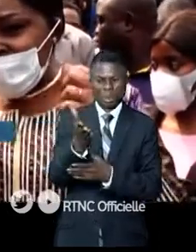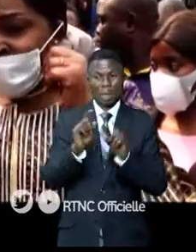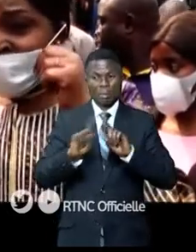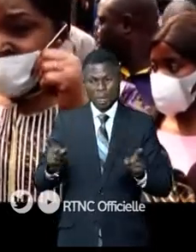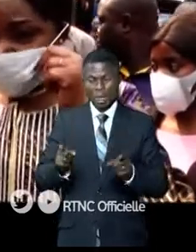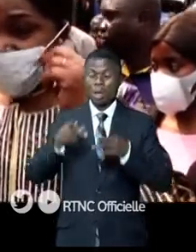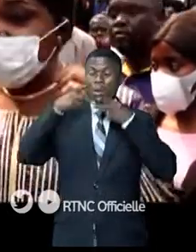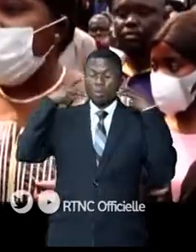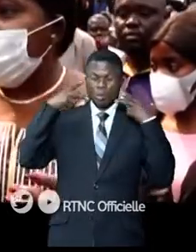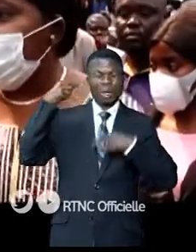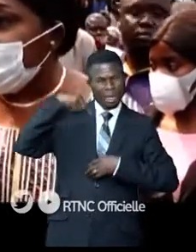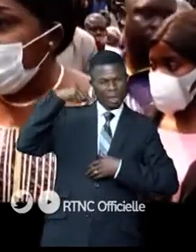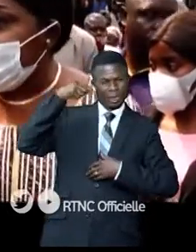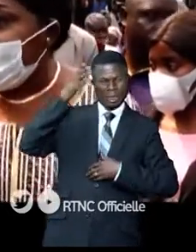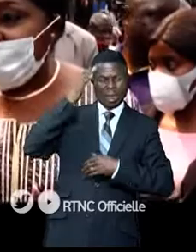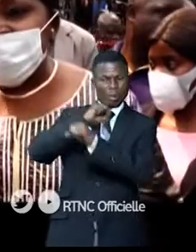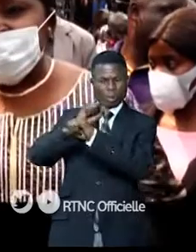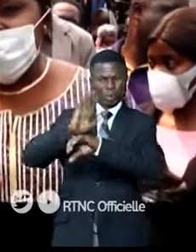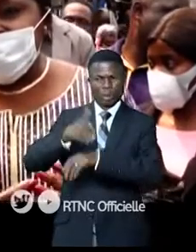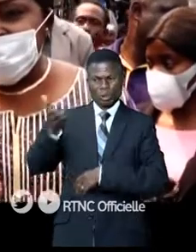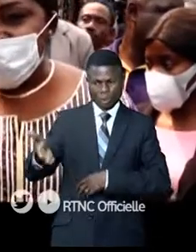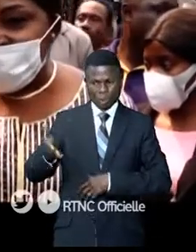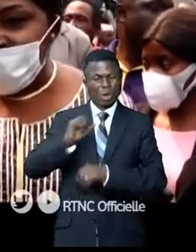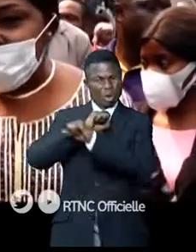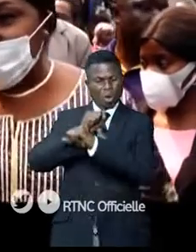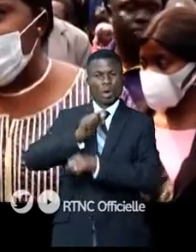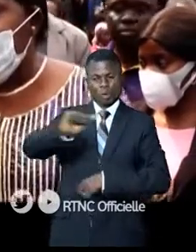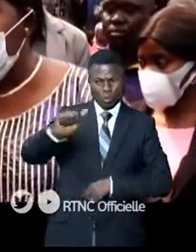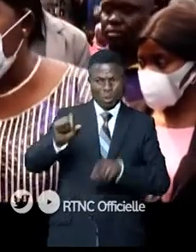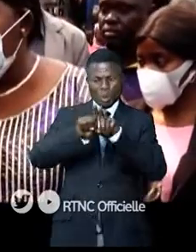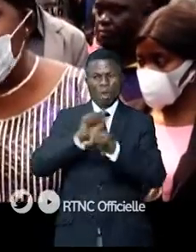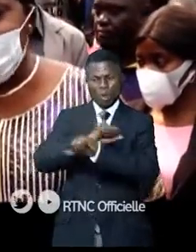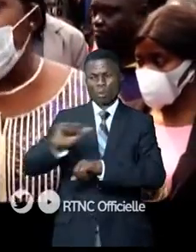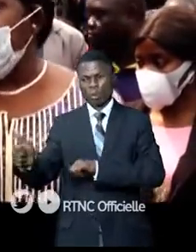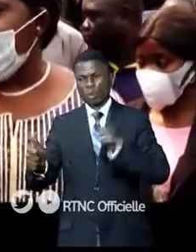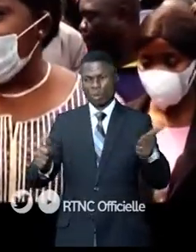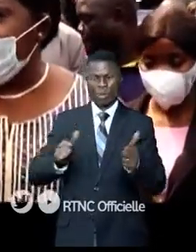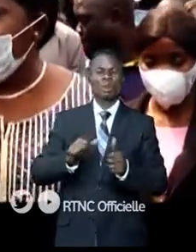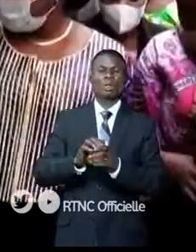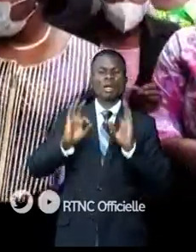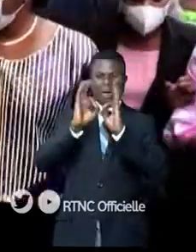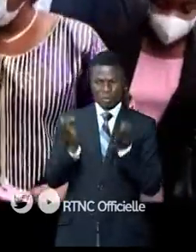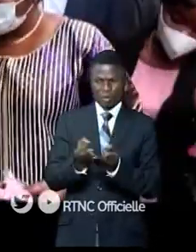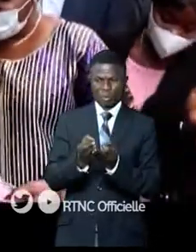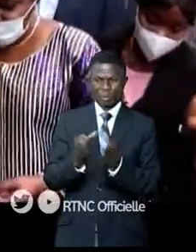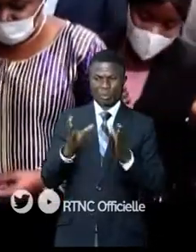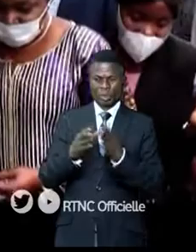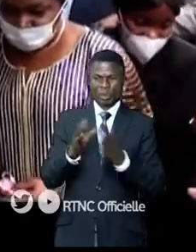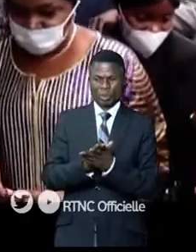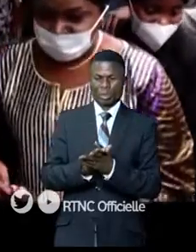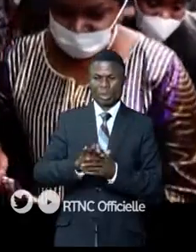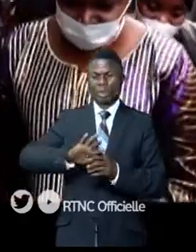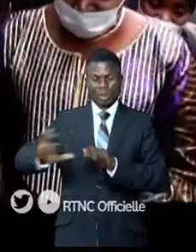mais lorsqu'on a son masque, on est protégé. On se protège soi-même, on protège les voisins, on protège la famille. Avec les